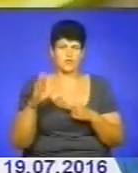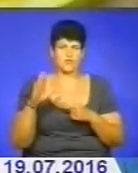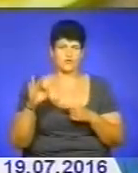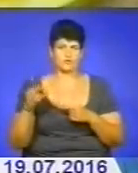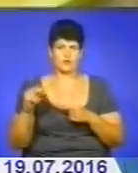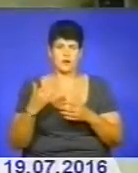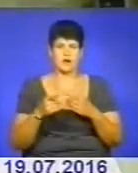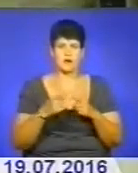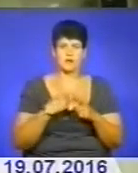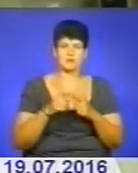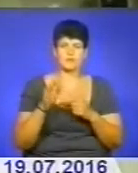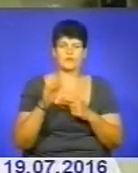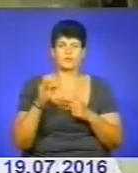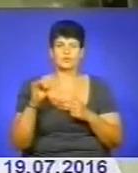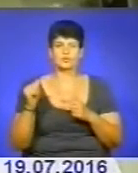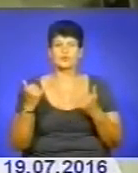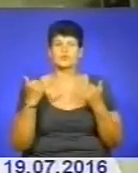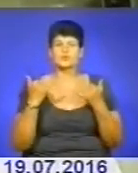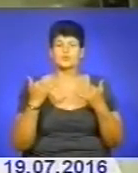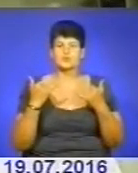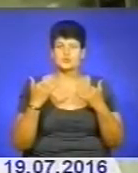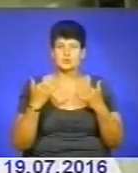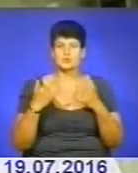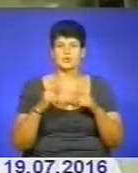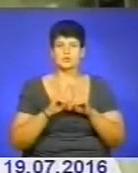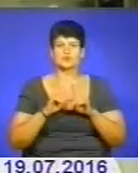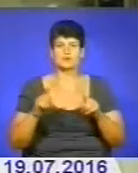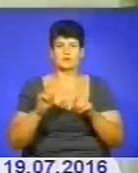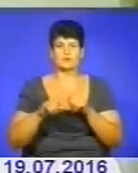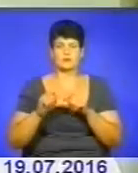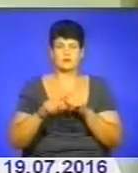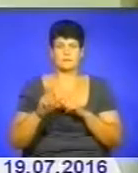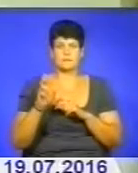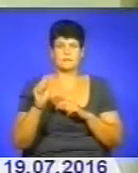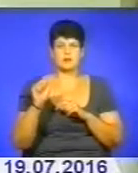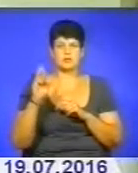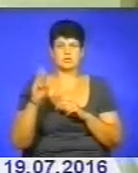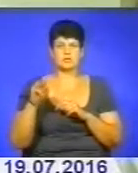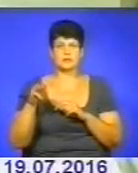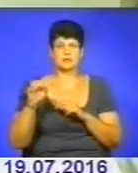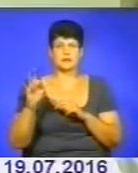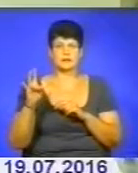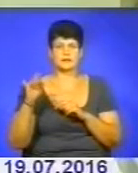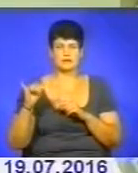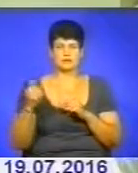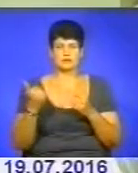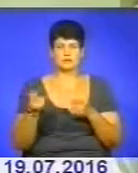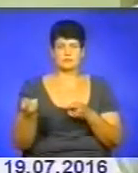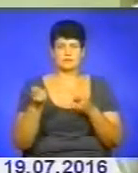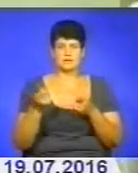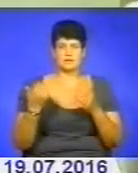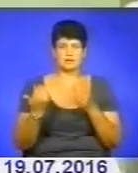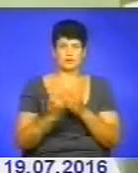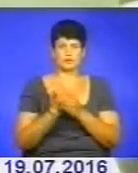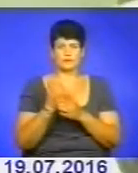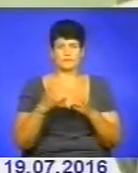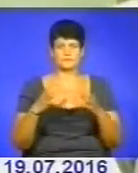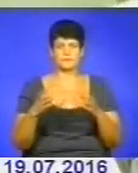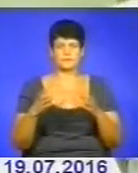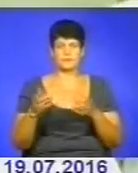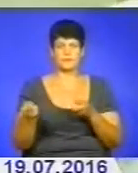акт вибраковування та повідомляють про це дирекцію ринку, яка накладає заборону на торгівлю забракованими чи то диною,